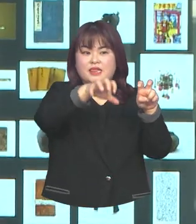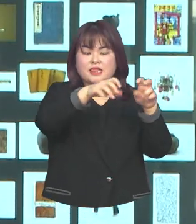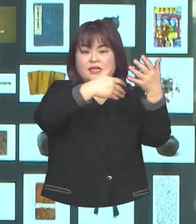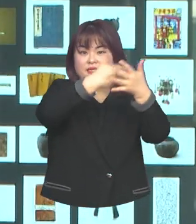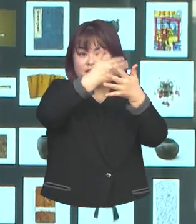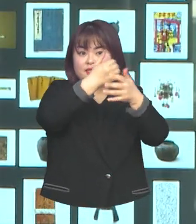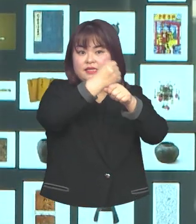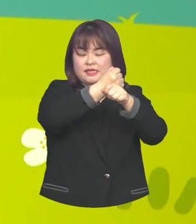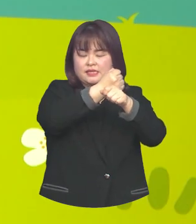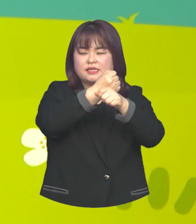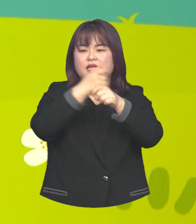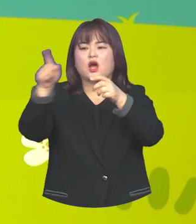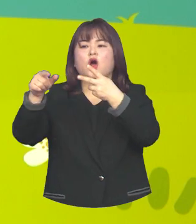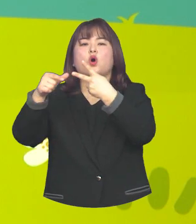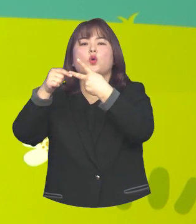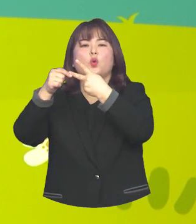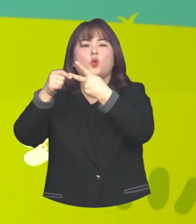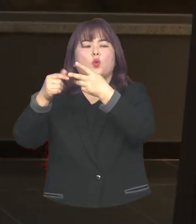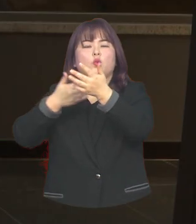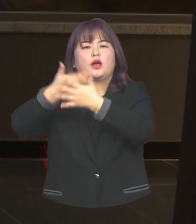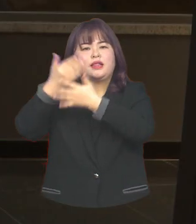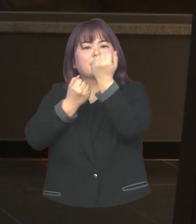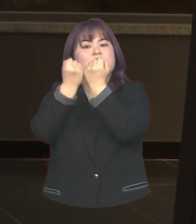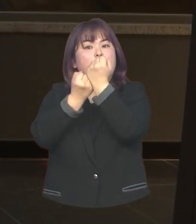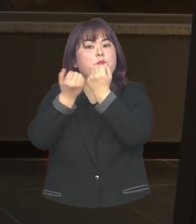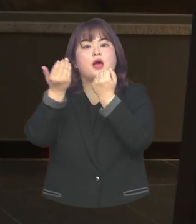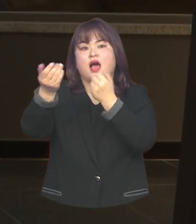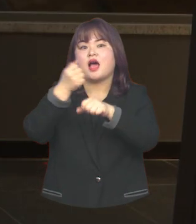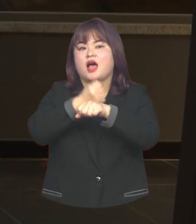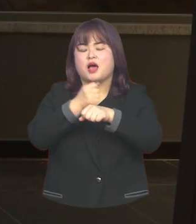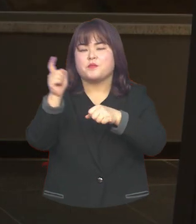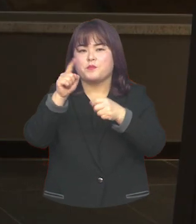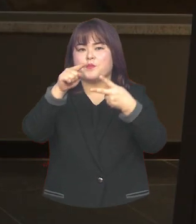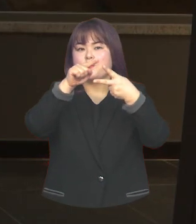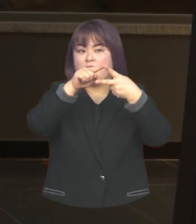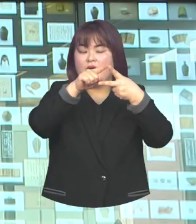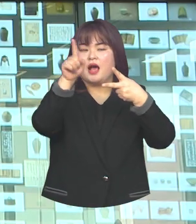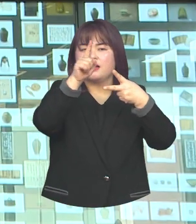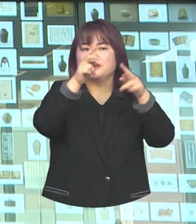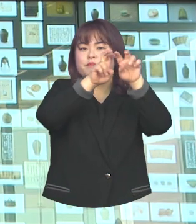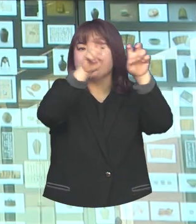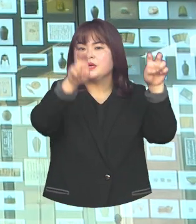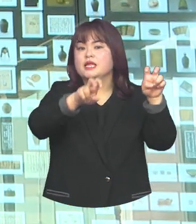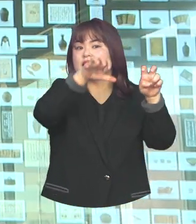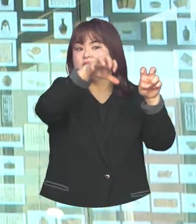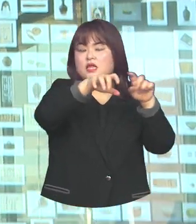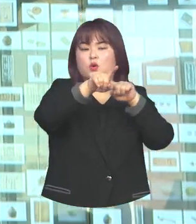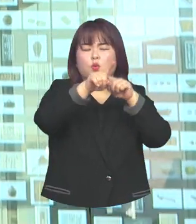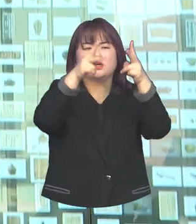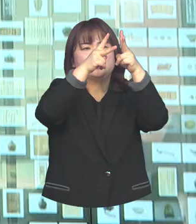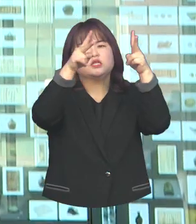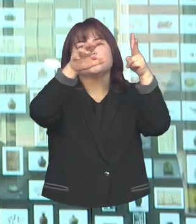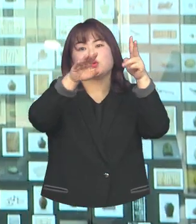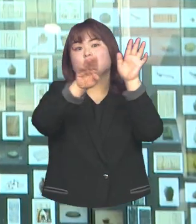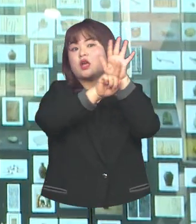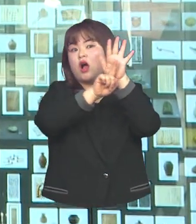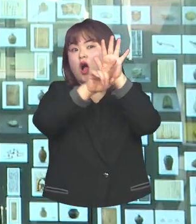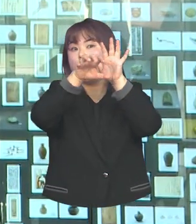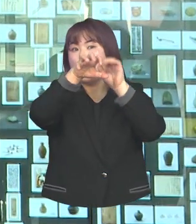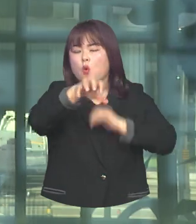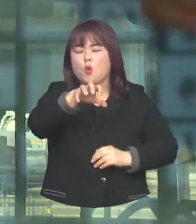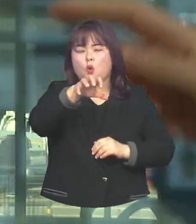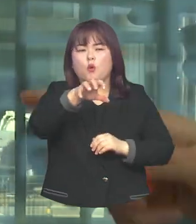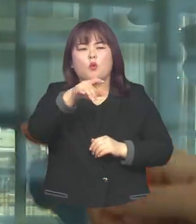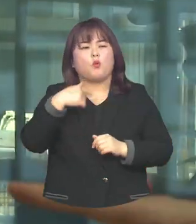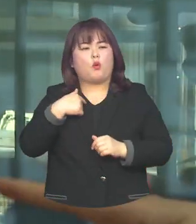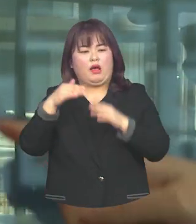미디어월 아카이브와 AI 기반 도슨트 키오스크가 특징으로 인터랙티브 스마트 미디어월 아카이브는 2층 전시실에